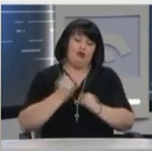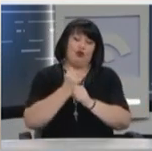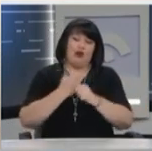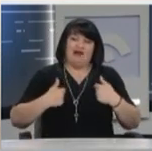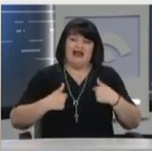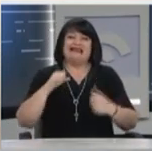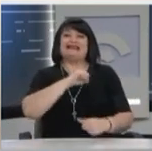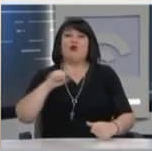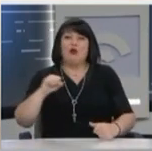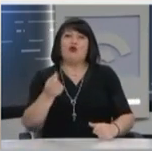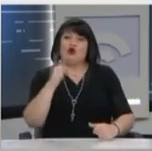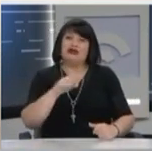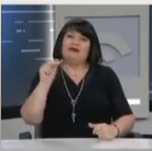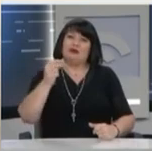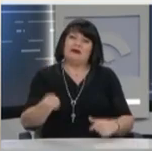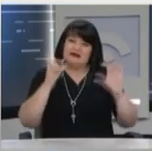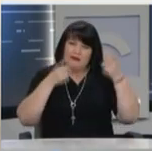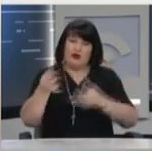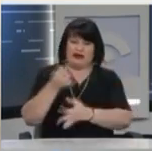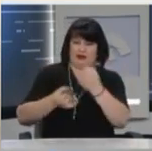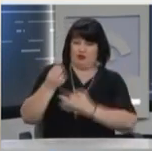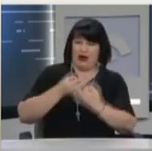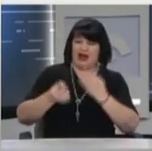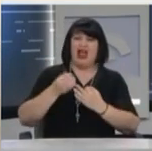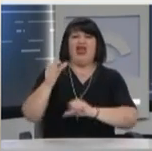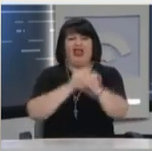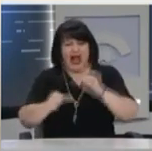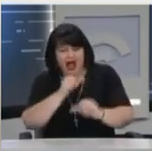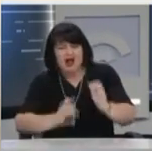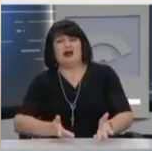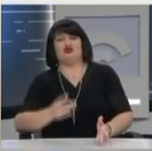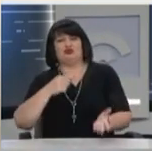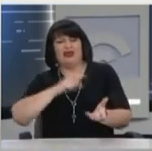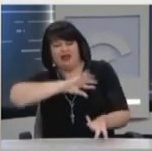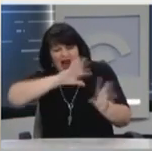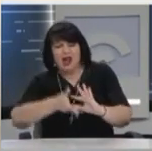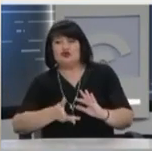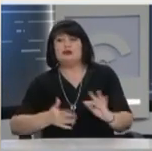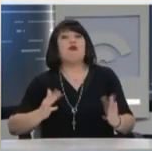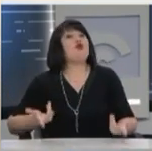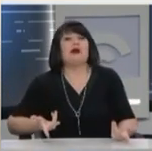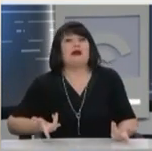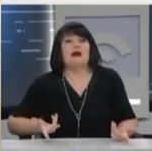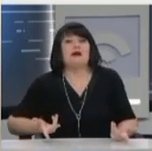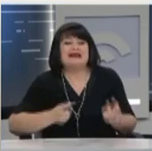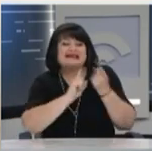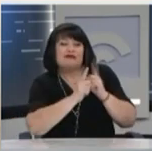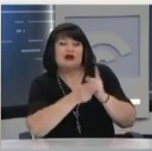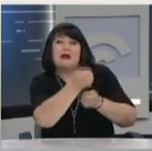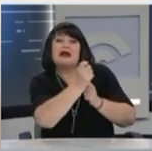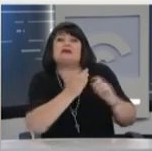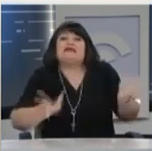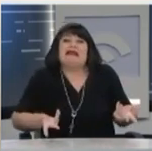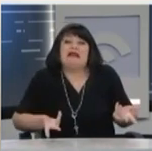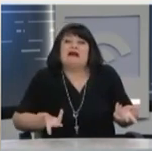Έτσι ο Σιμόπουλος, ο φίλος μου και οι άλλοι βουλευτές και λέγανε θα την αλλάξουμε, θα την ανατρέψουμε. Πού είστε? Πού